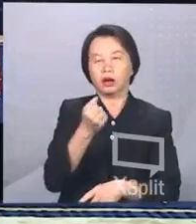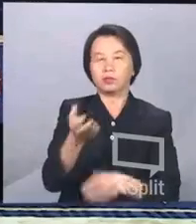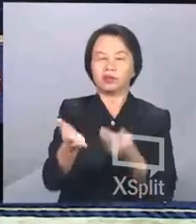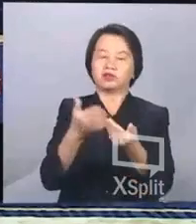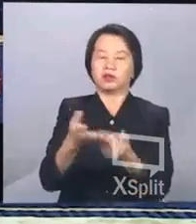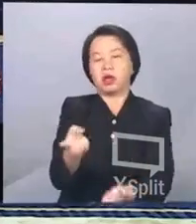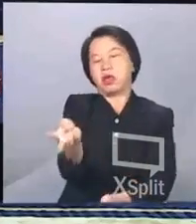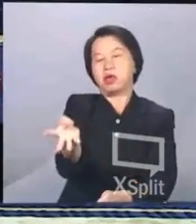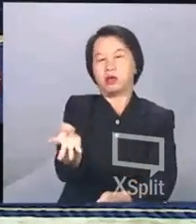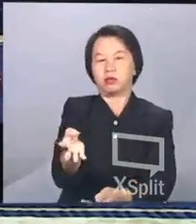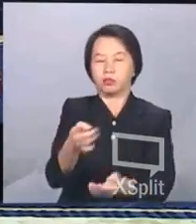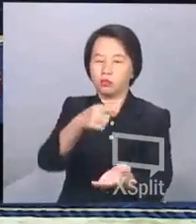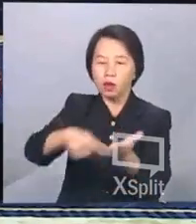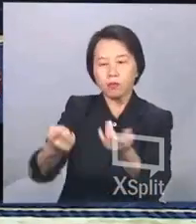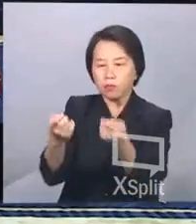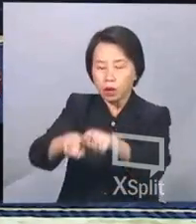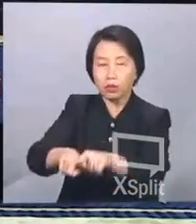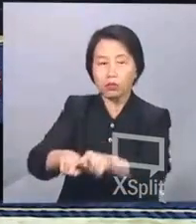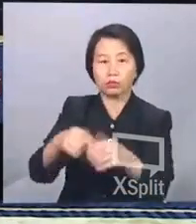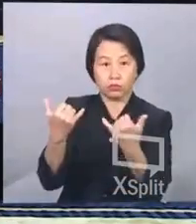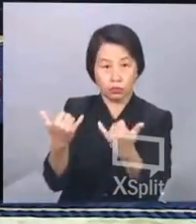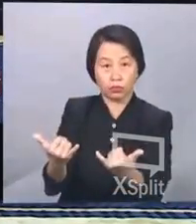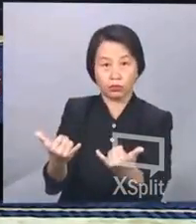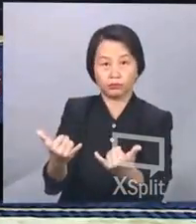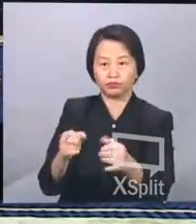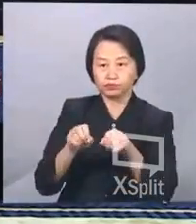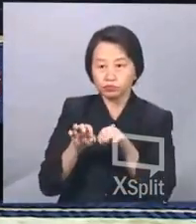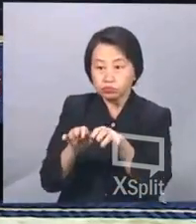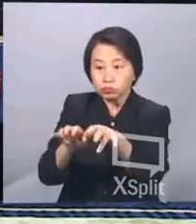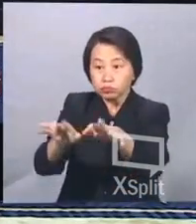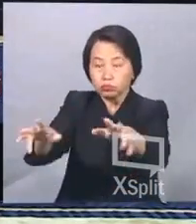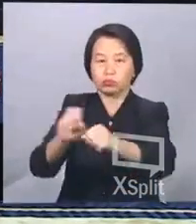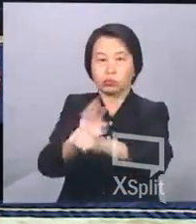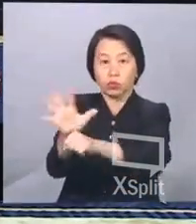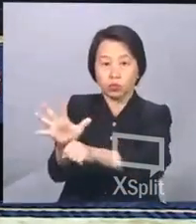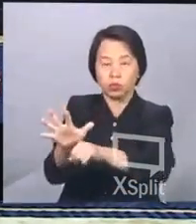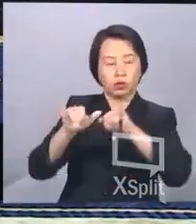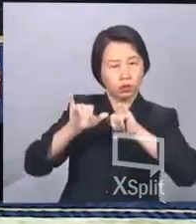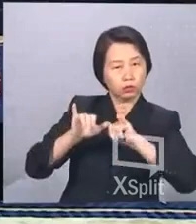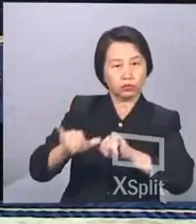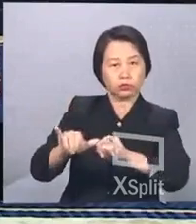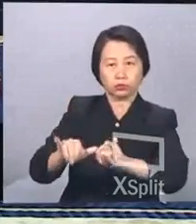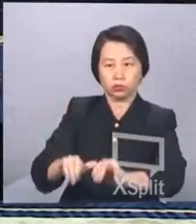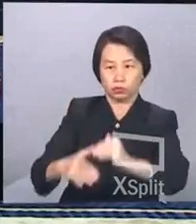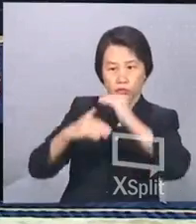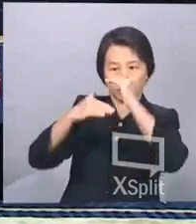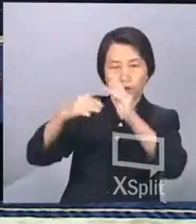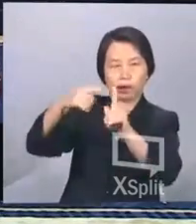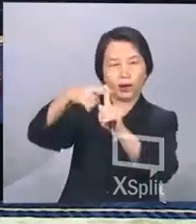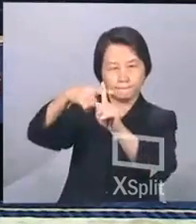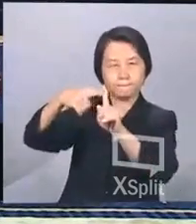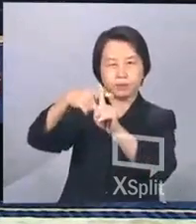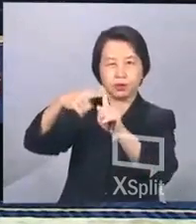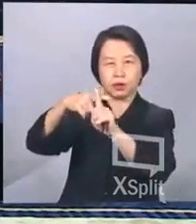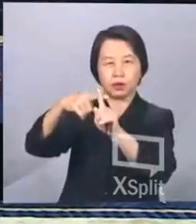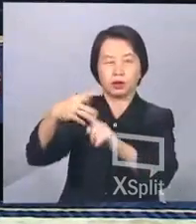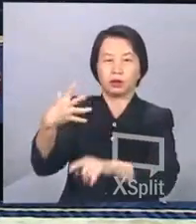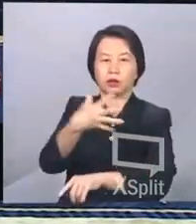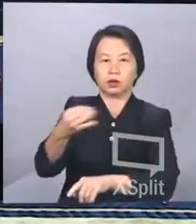situasi yang sedang pelaku ini penularan wabah ini masih di peringkat peta